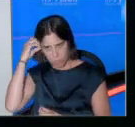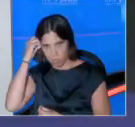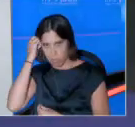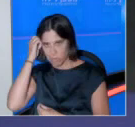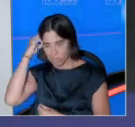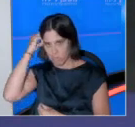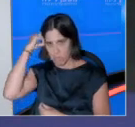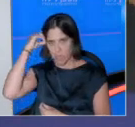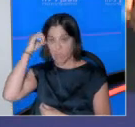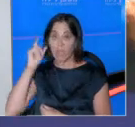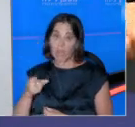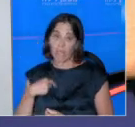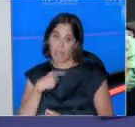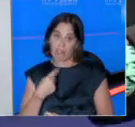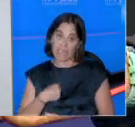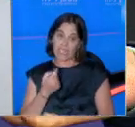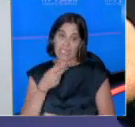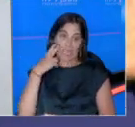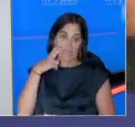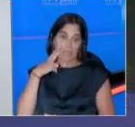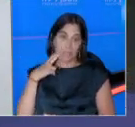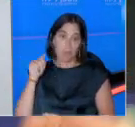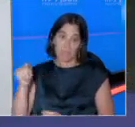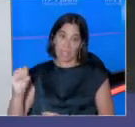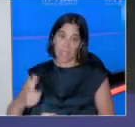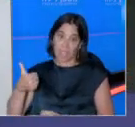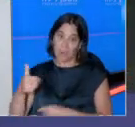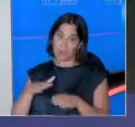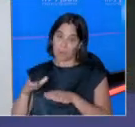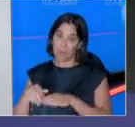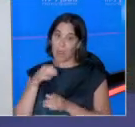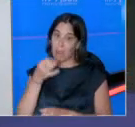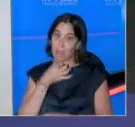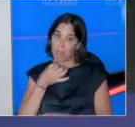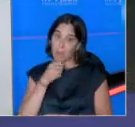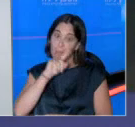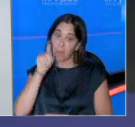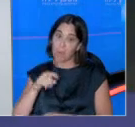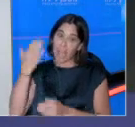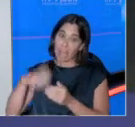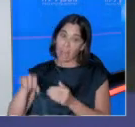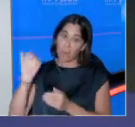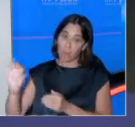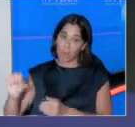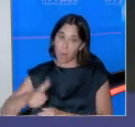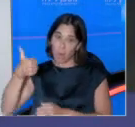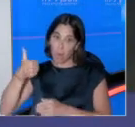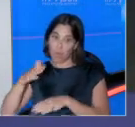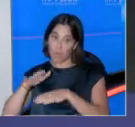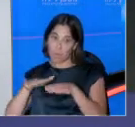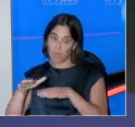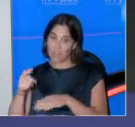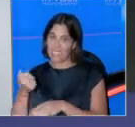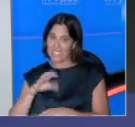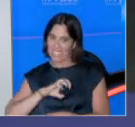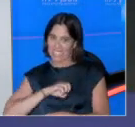אני חייב להגיד שאני קצת נבוך, אבל זה היה ראש הממשלה בנאום כנראה, אולי האחרון שלו כראש ממשלת ישראל, זה קצת כאב